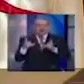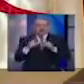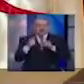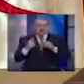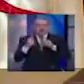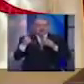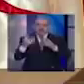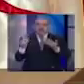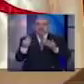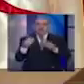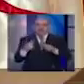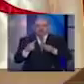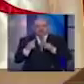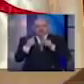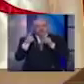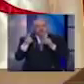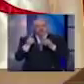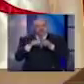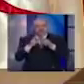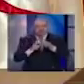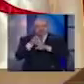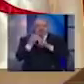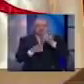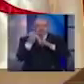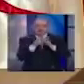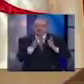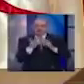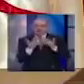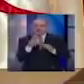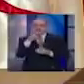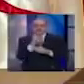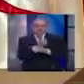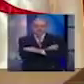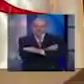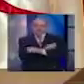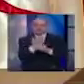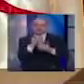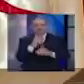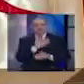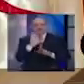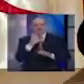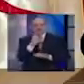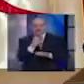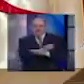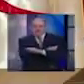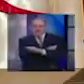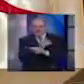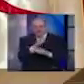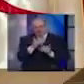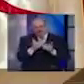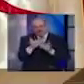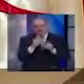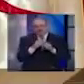اللي يقولهم بوبليكمون سولوي كي لو ريبريزونتون دو لا مينوريتي سي بيان تبون سي با لي زوتر هذه الاولى